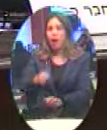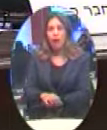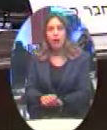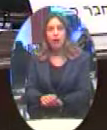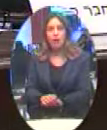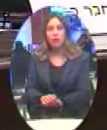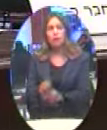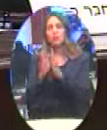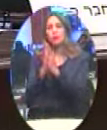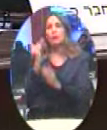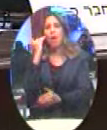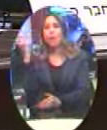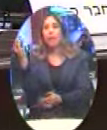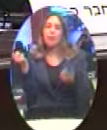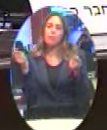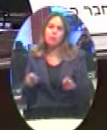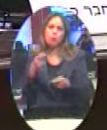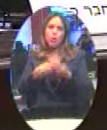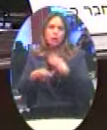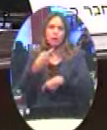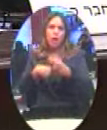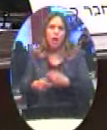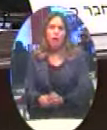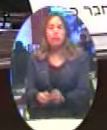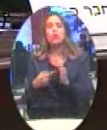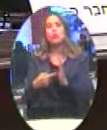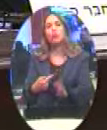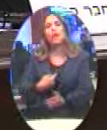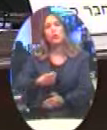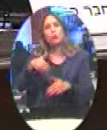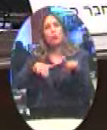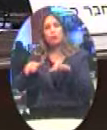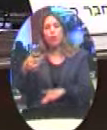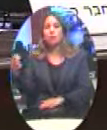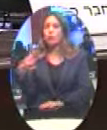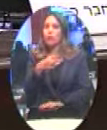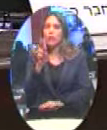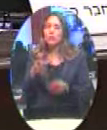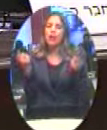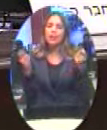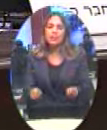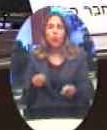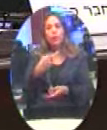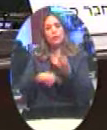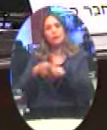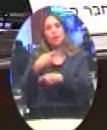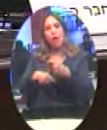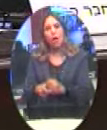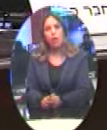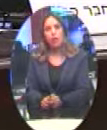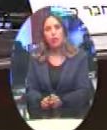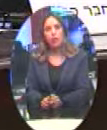לאמריקאים ולסגור איתם עסקה. אם אני ראש הממשלה, תוך שלושה שבועות אפשר לסגור עסקה שאומרת,